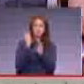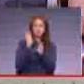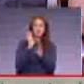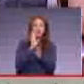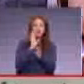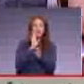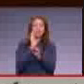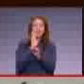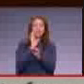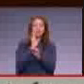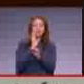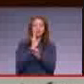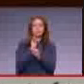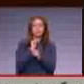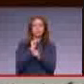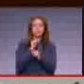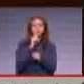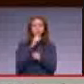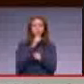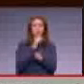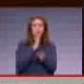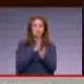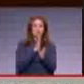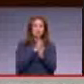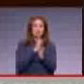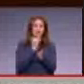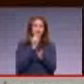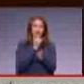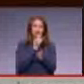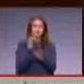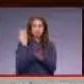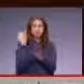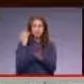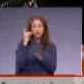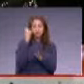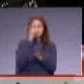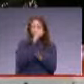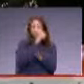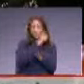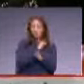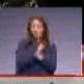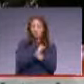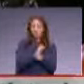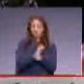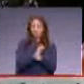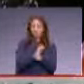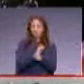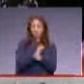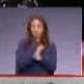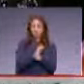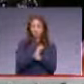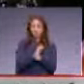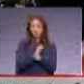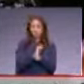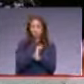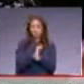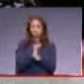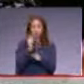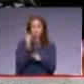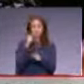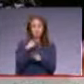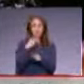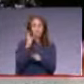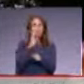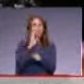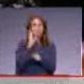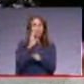التمثيل النهارده اصلا بقى سهل شويه. التمثيل لا لا لا مش سهل، عشان انا لما رحت مسقط وطلبوني ادرس التمثيل